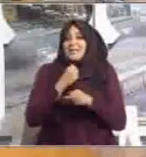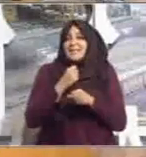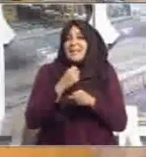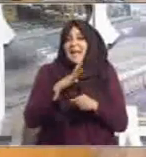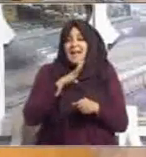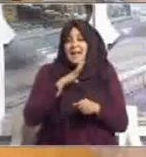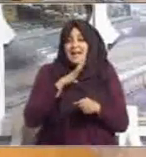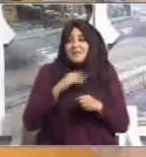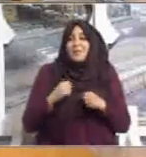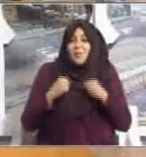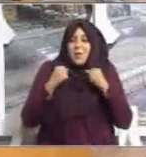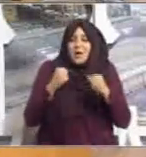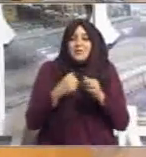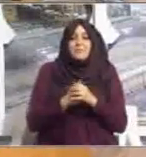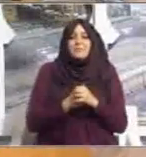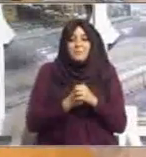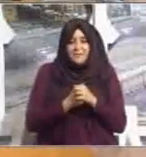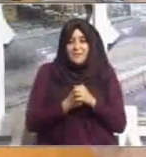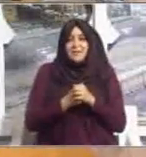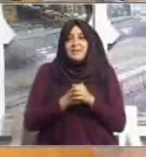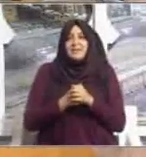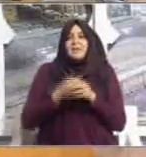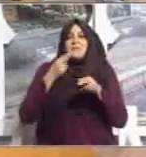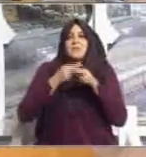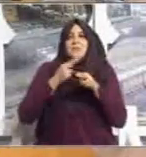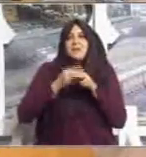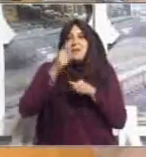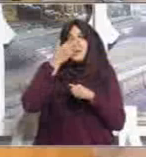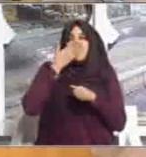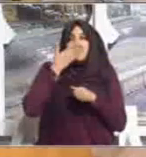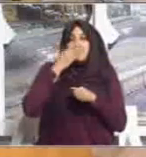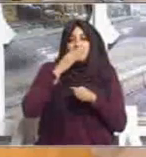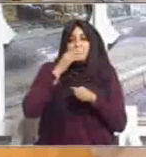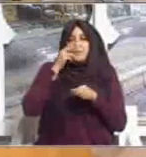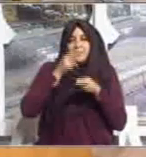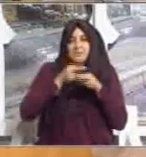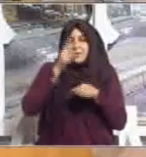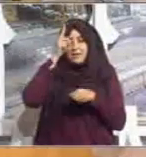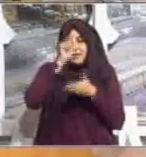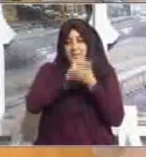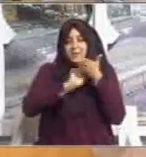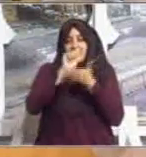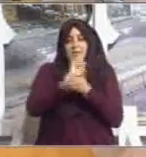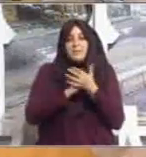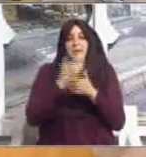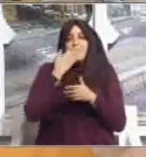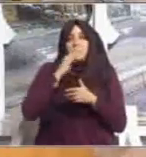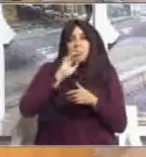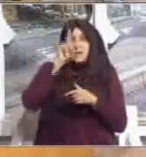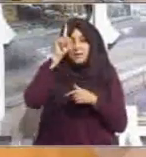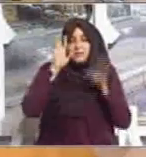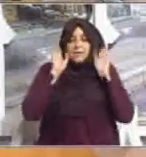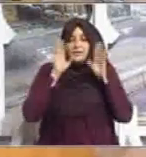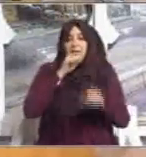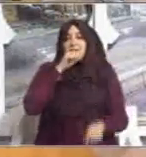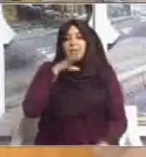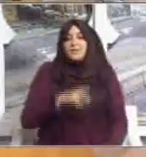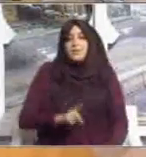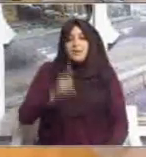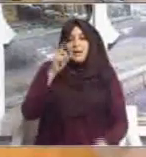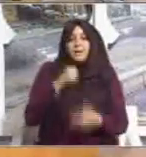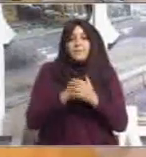الله الرحمن الرحيم، الحمد لله والصلاة والسلام على رسوله وبعد، تحية طيبة إلى كل المشاهدين. هذا الموضوع